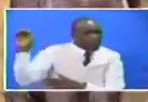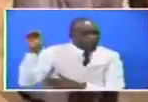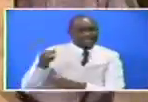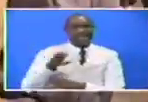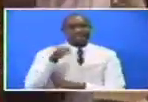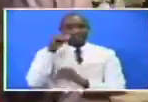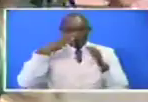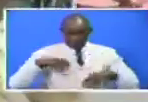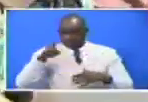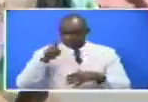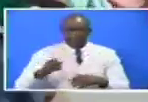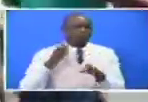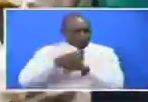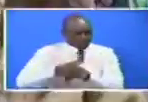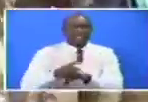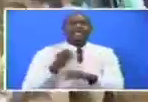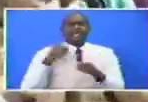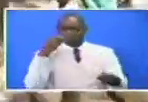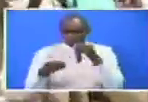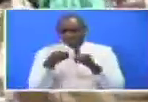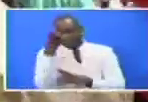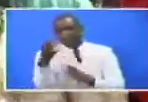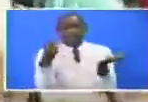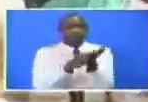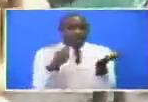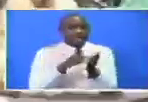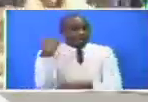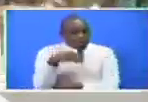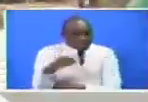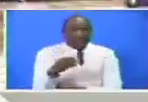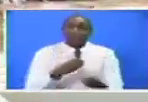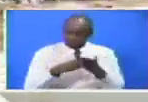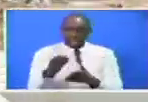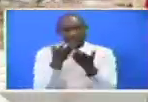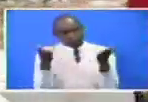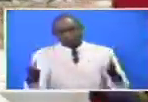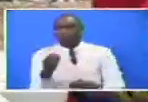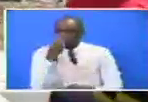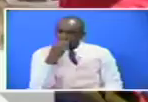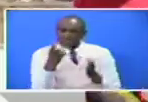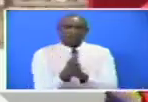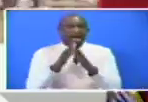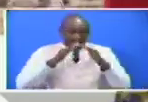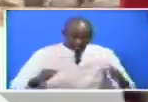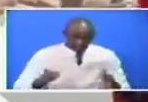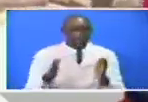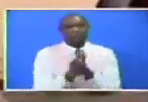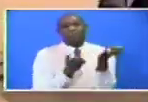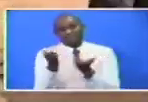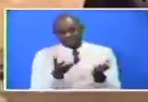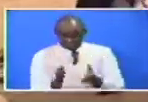hawa wa Kenya wanaovuka mpaka Busia sehemu ya Uganda baada ya kununua bidhaa zao za matumizi ya majumbani na